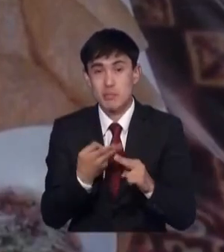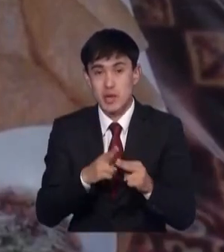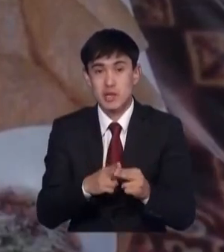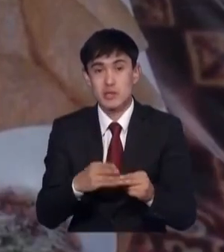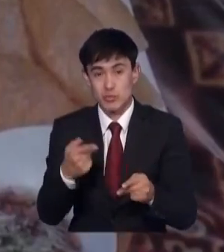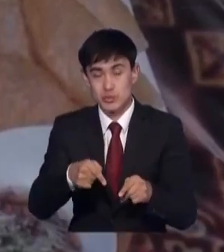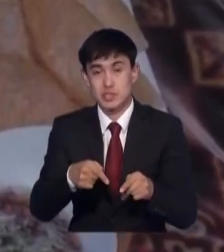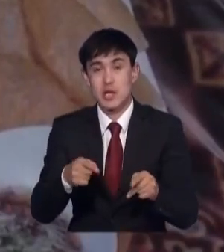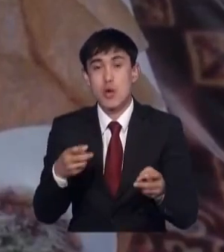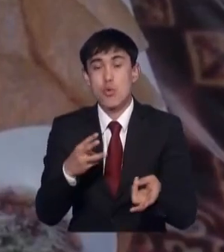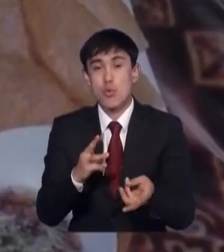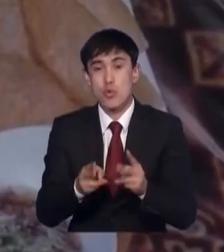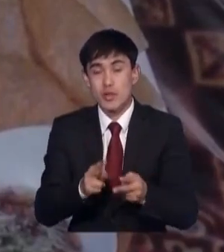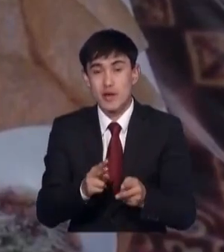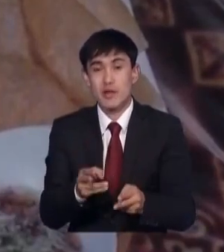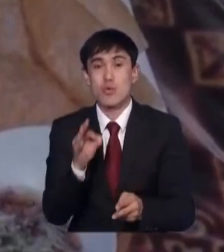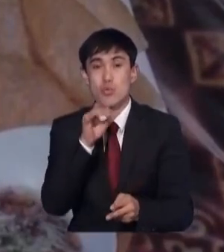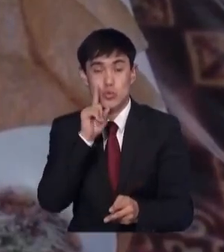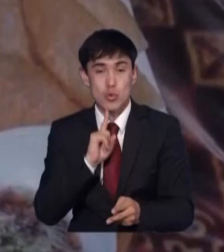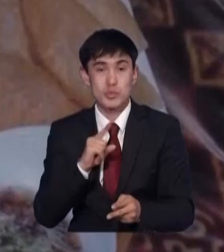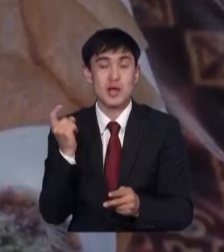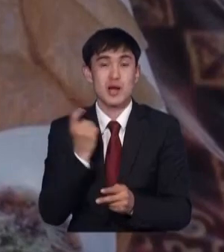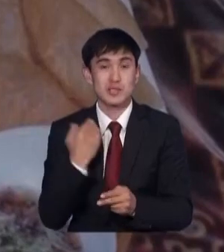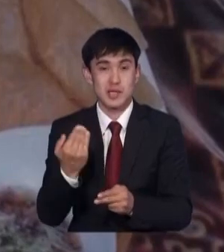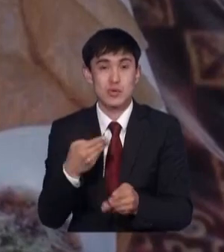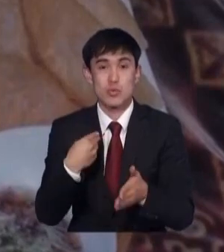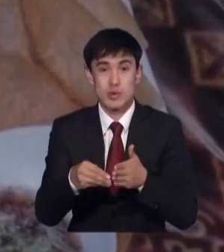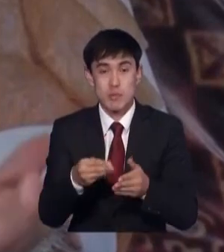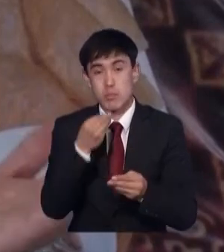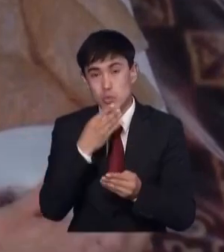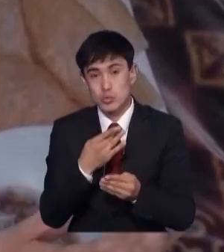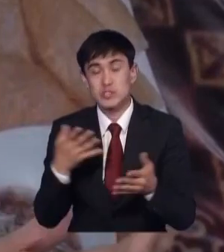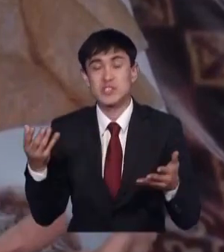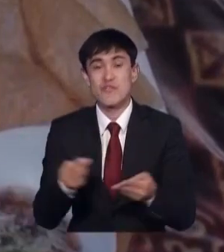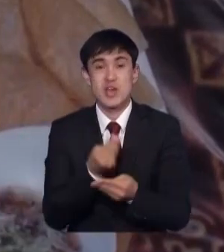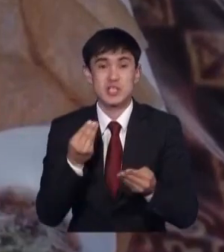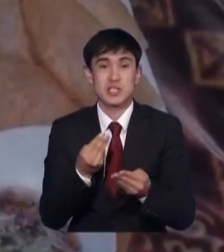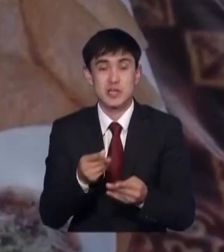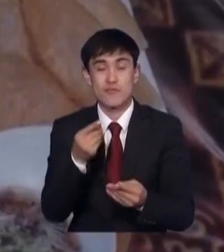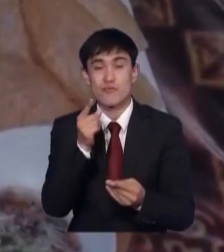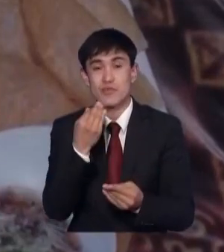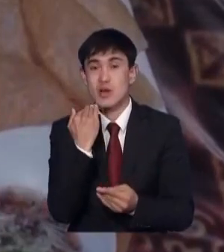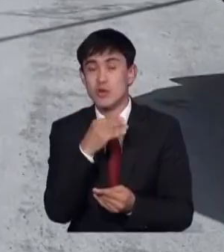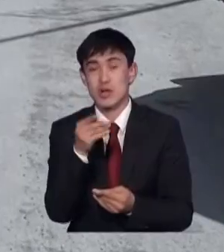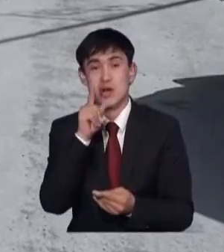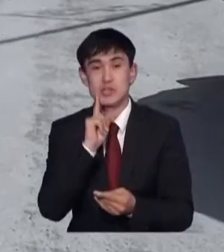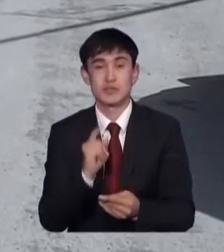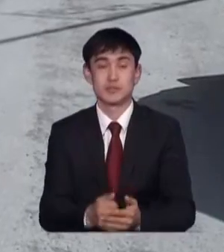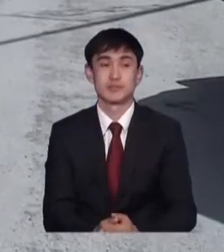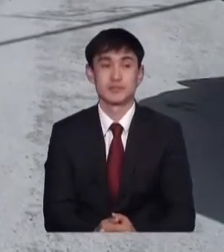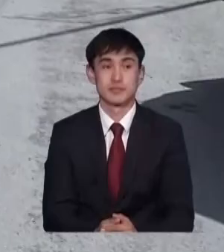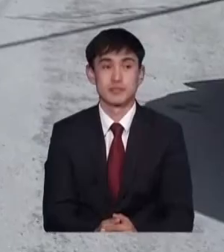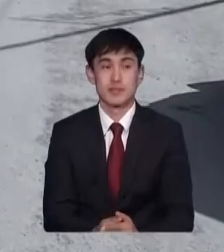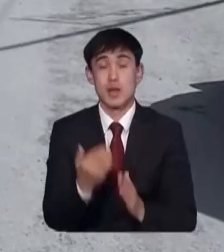очень вручает наша кулинария Это так удобно для хозяек при этом вся продукция свежая и отменного качества программа